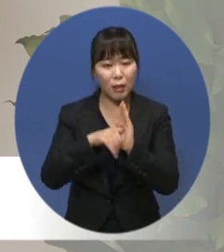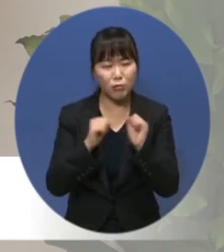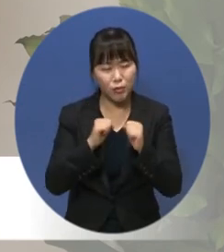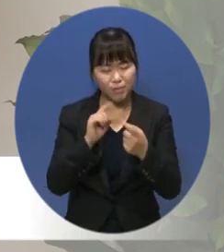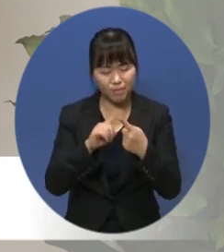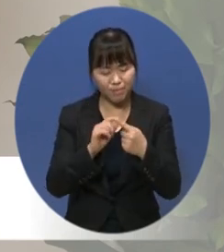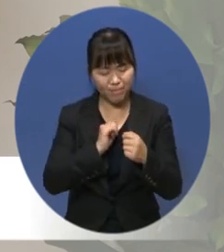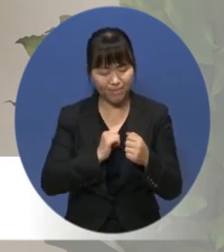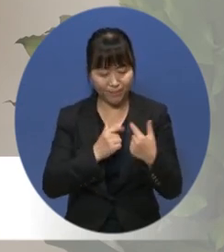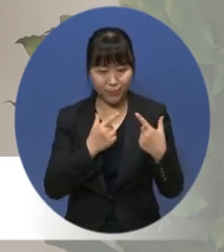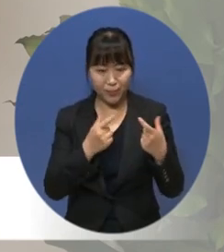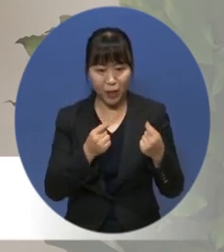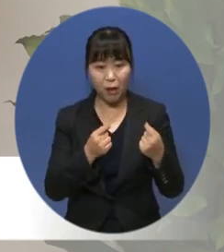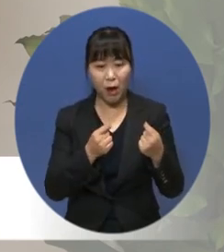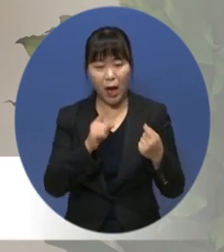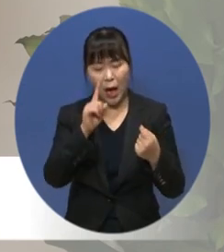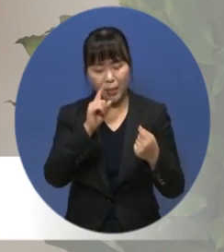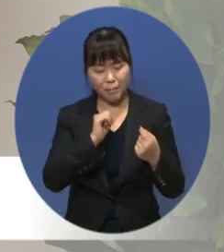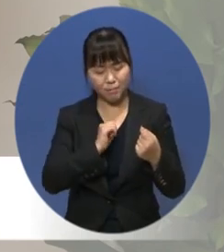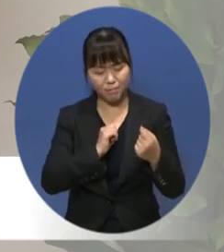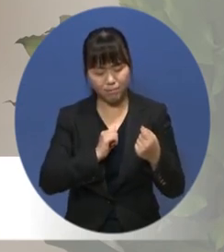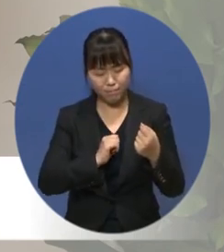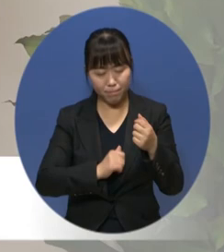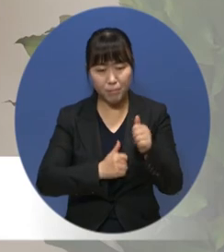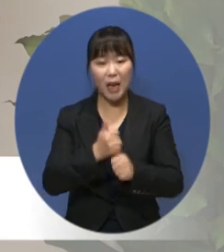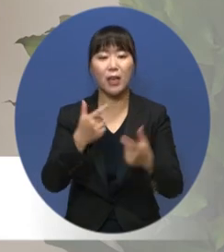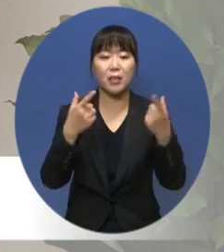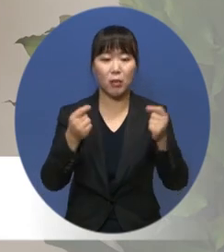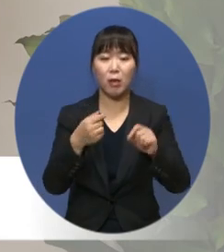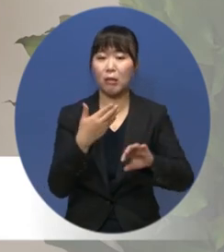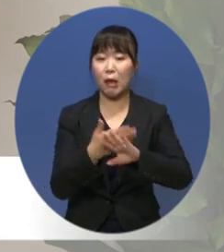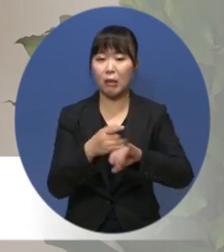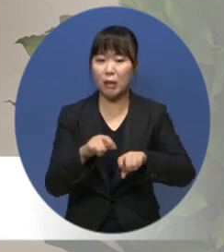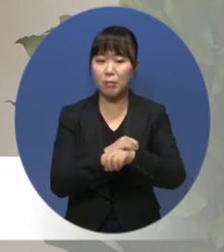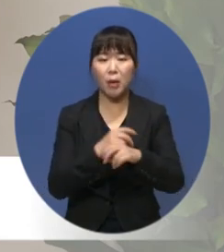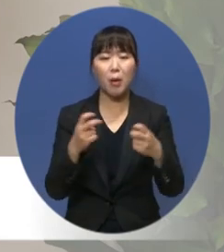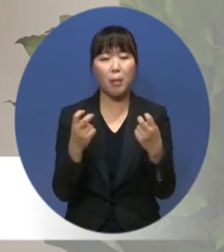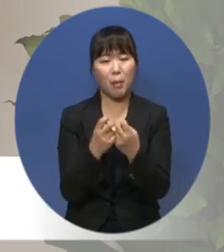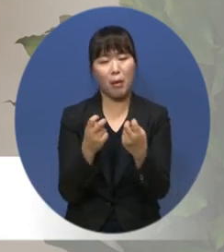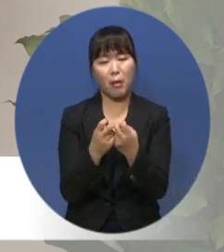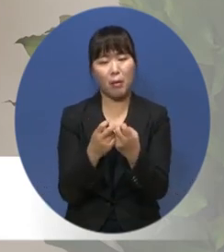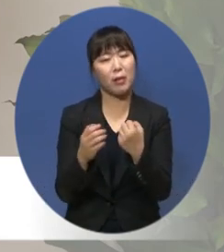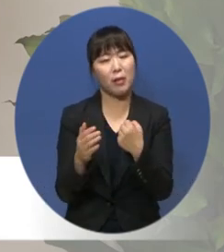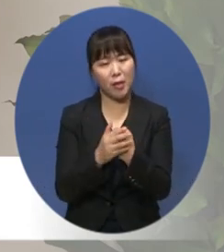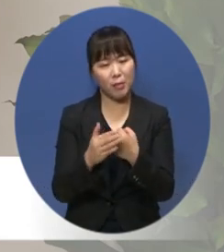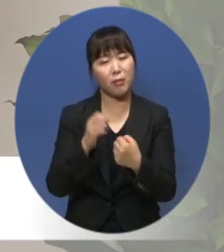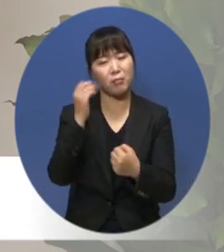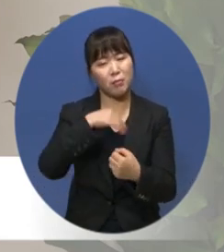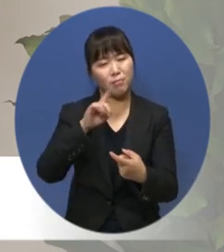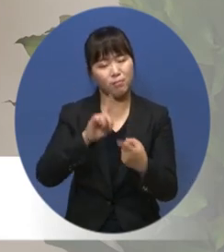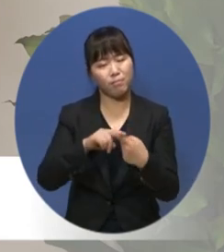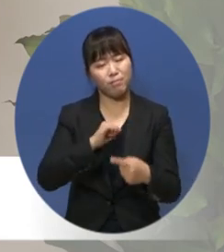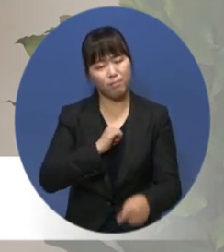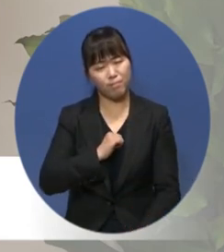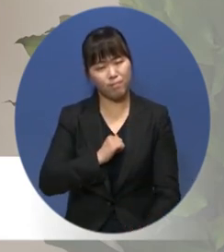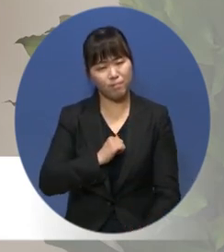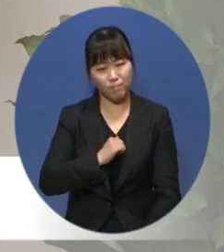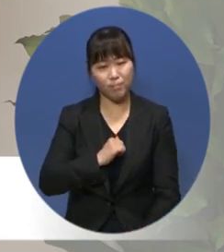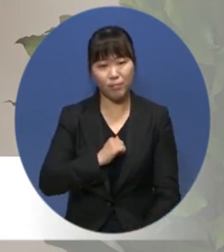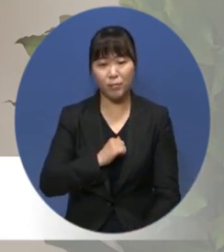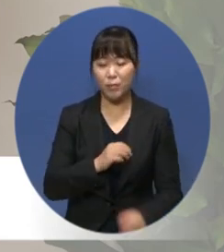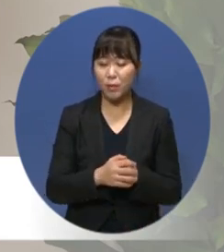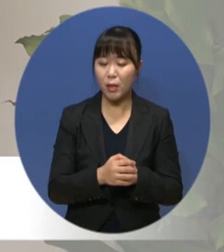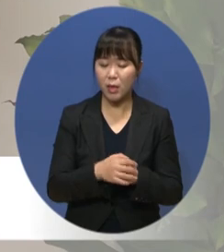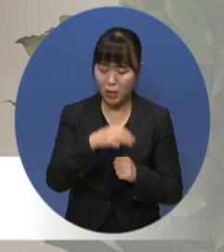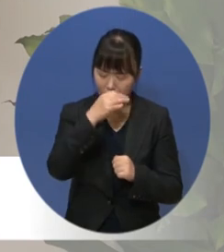견디는 연대는 것도 하나의 방법이 듯 달리 특별한 방법이 없으니 견디어 보는 것입니다 힘